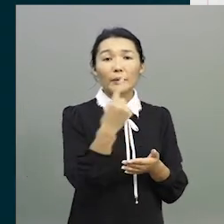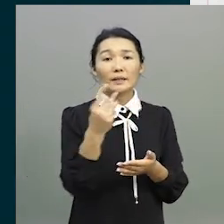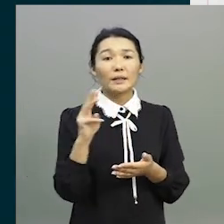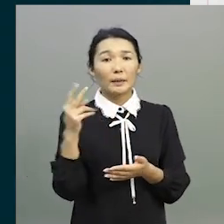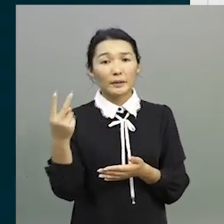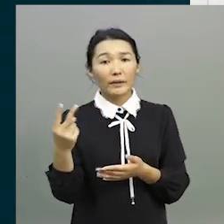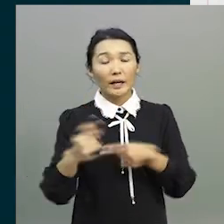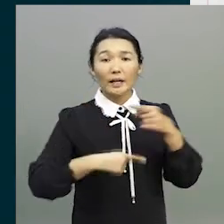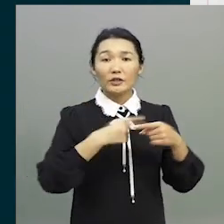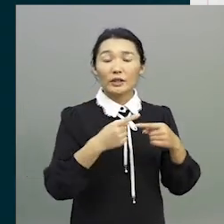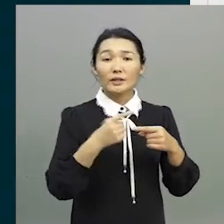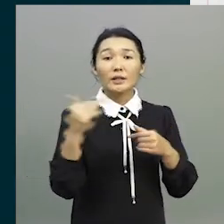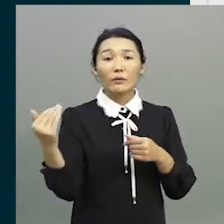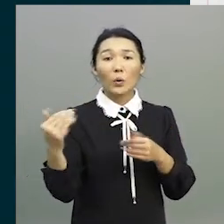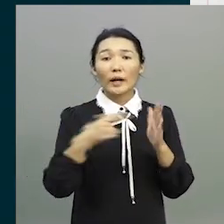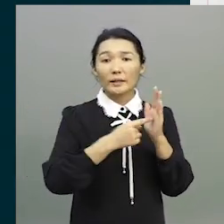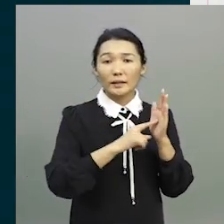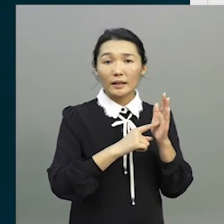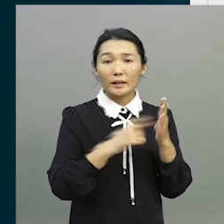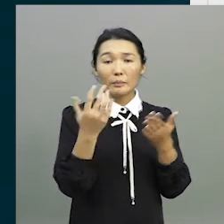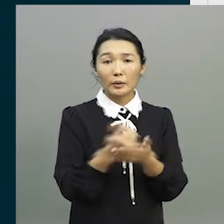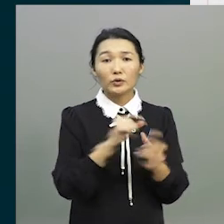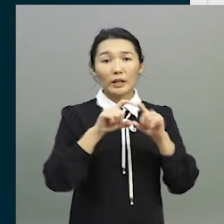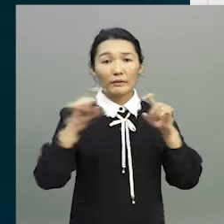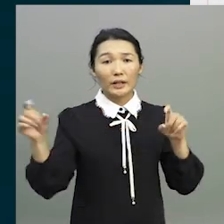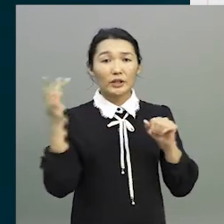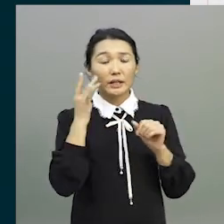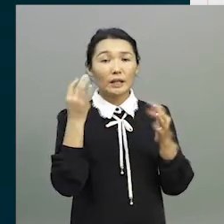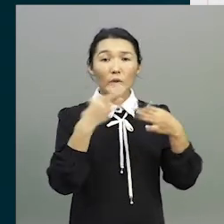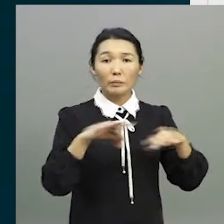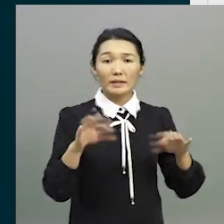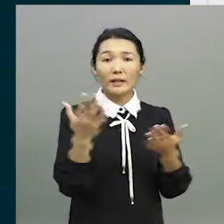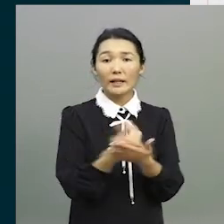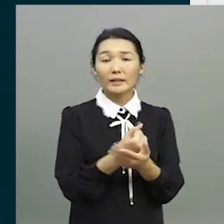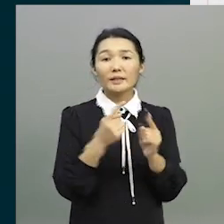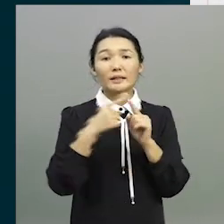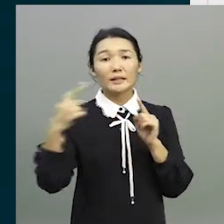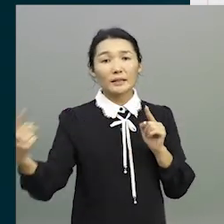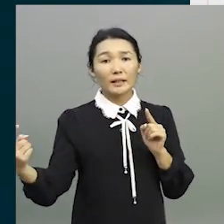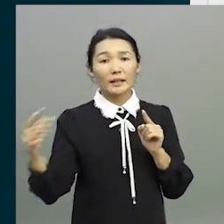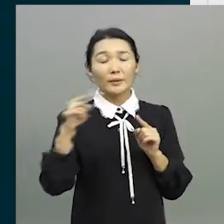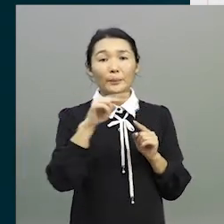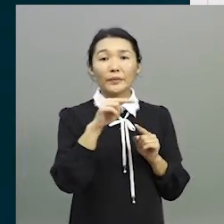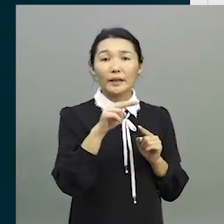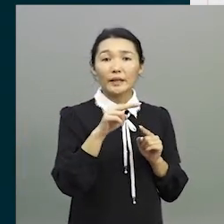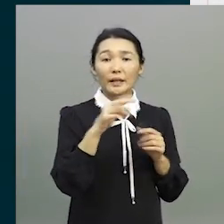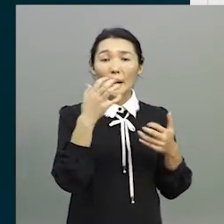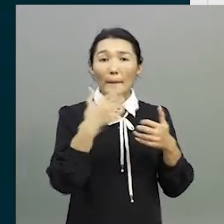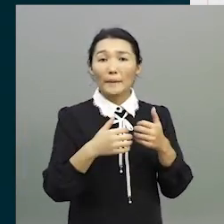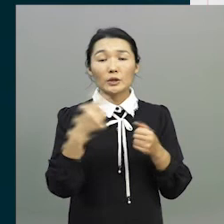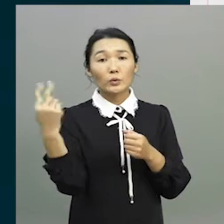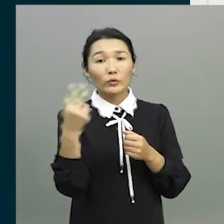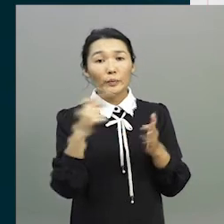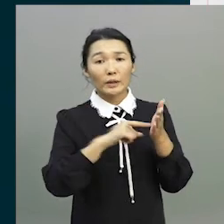координаты получили выражения которое позволяет найти расстояние d между двумя точками